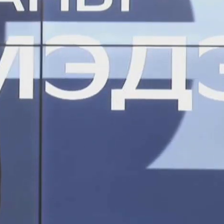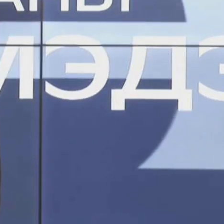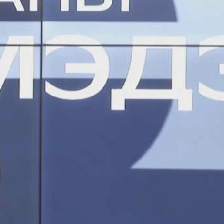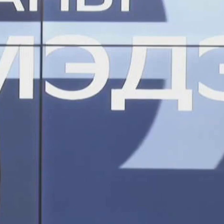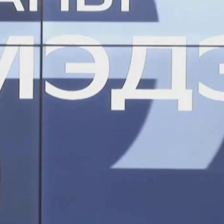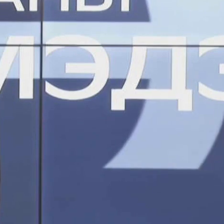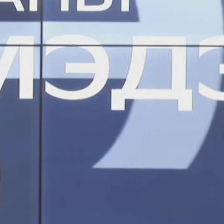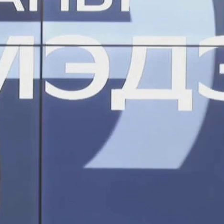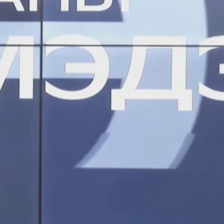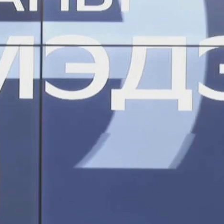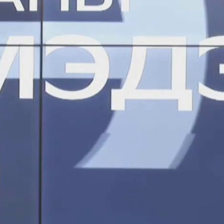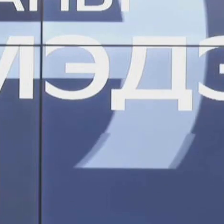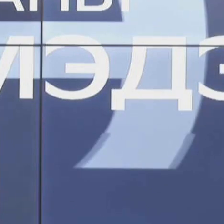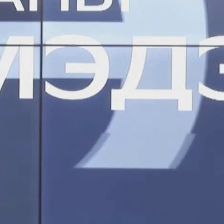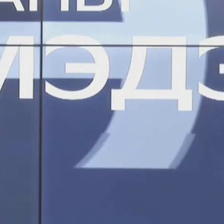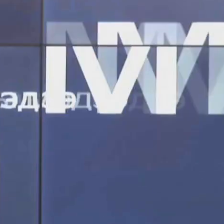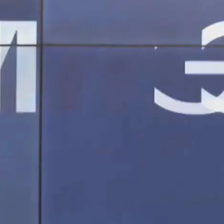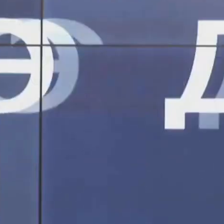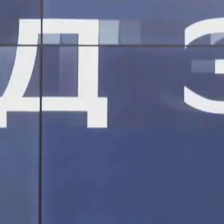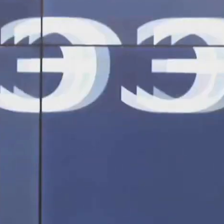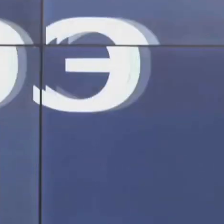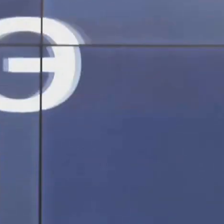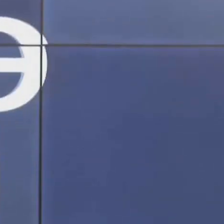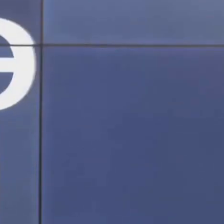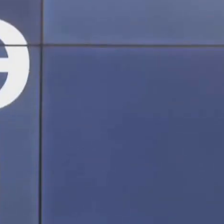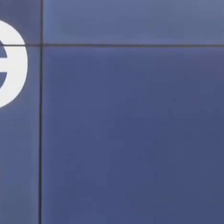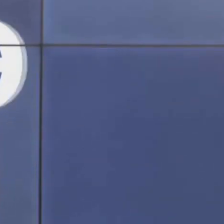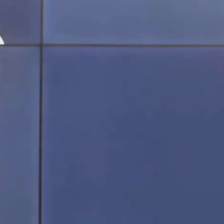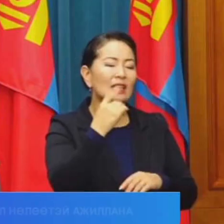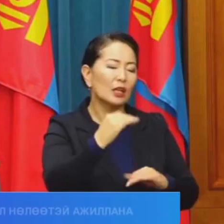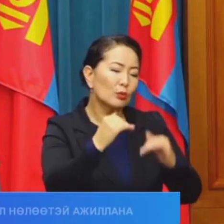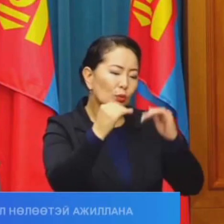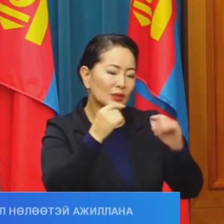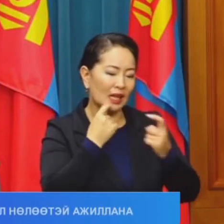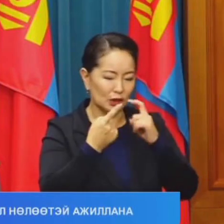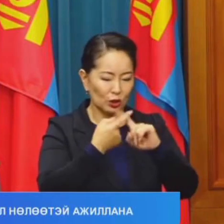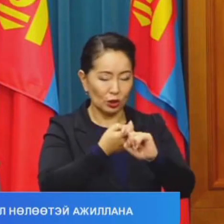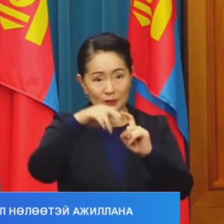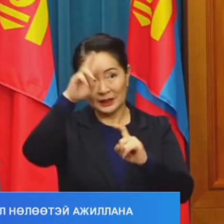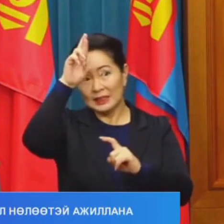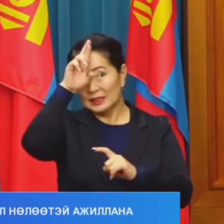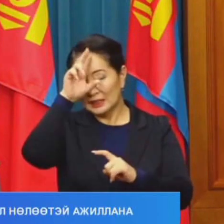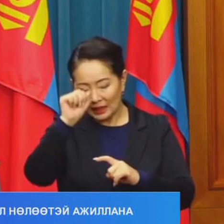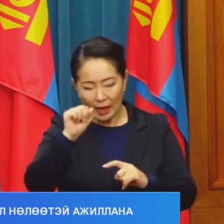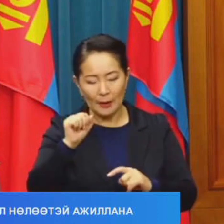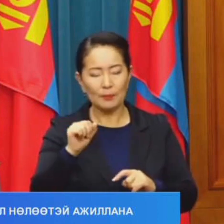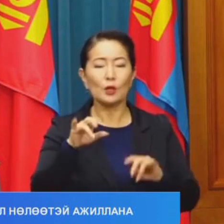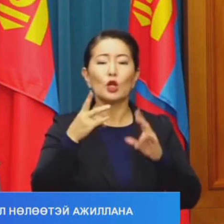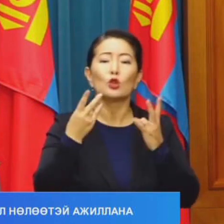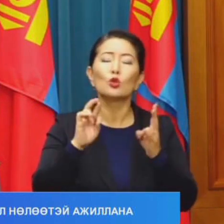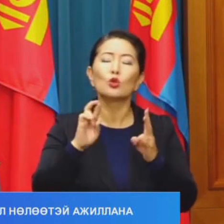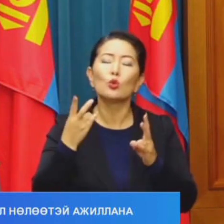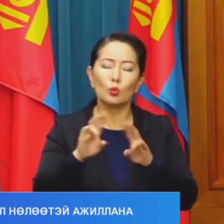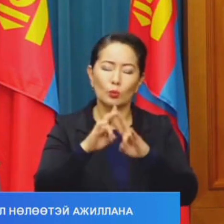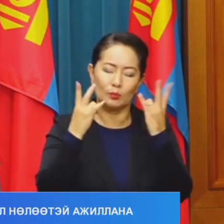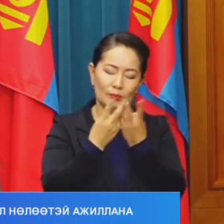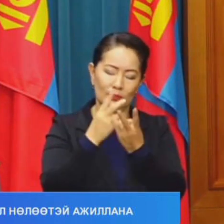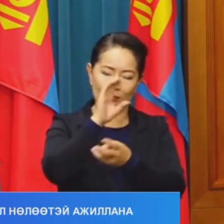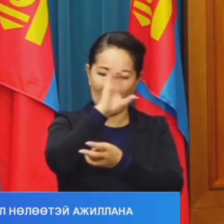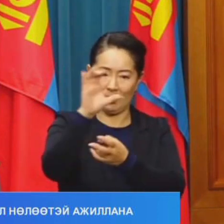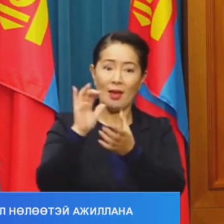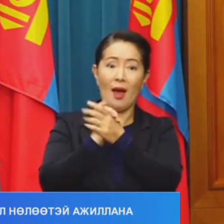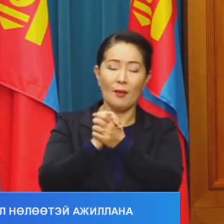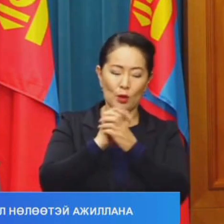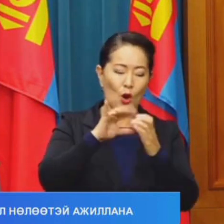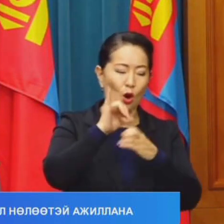үүрэгтэй ажиллах ёстой гэсэн үүргийг ерөнхий сайд өгсөн байна. Нийтийн мэдээллийн тухай хуульд зарим мэдээлэл нээлттэй